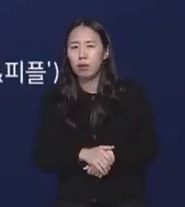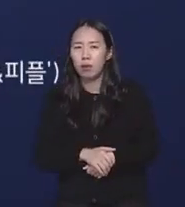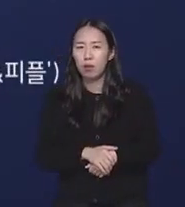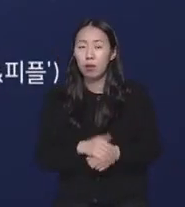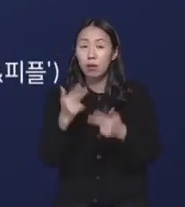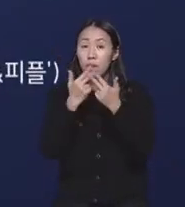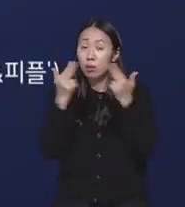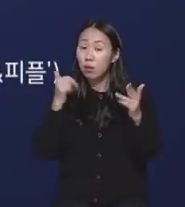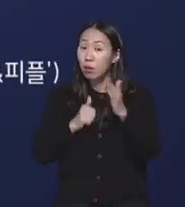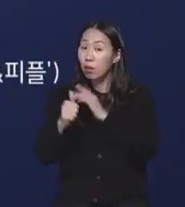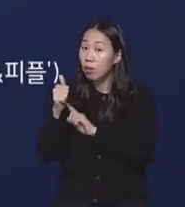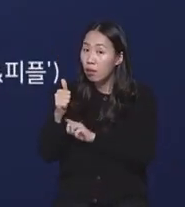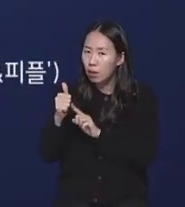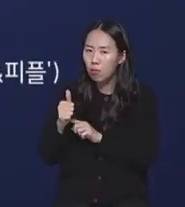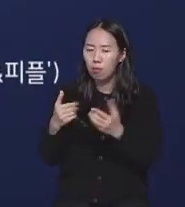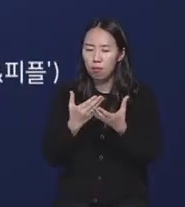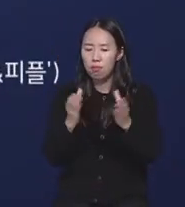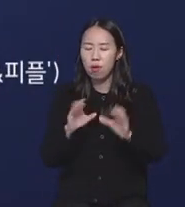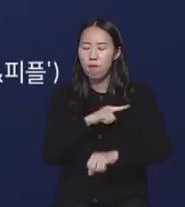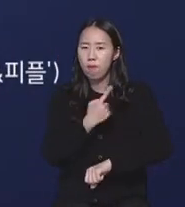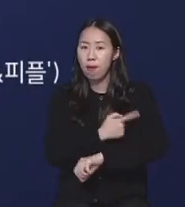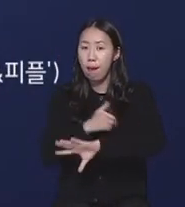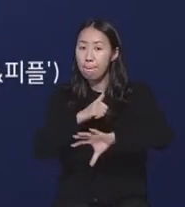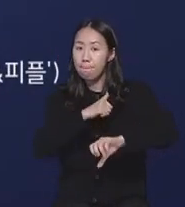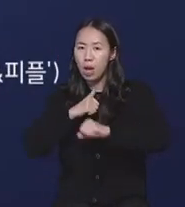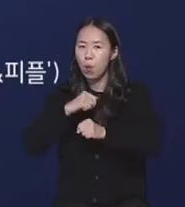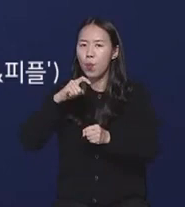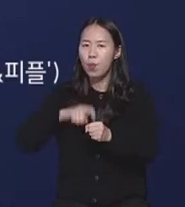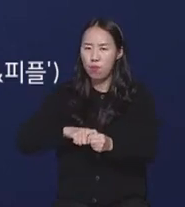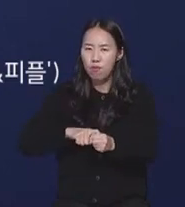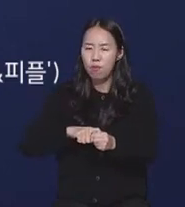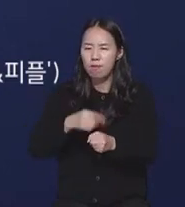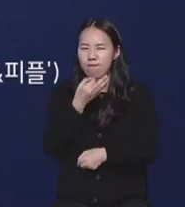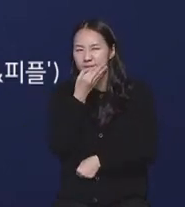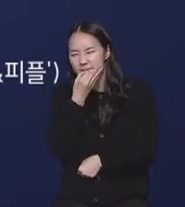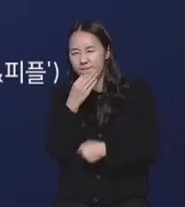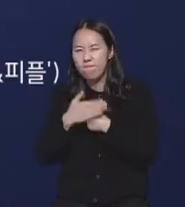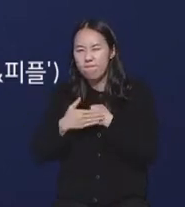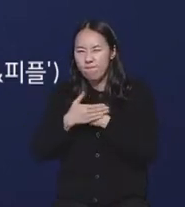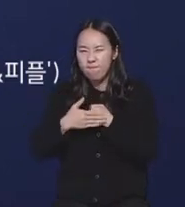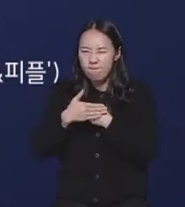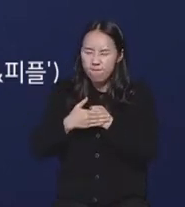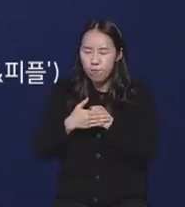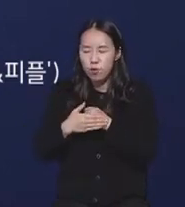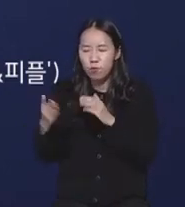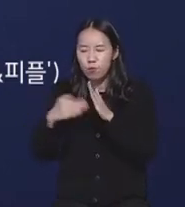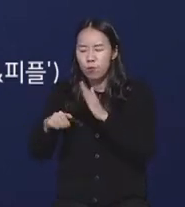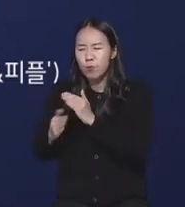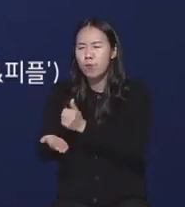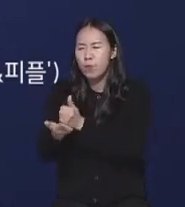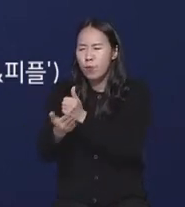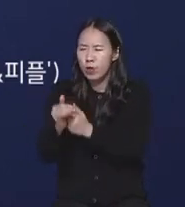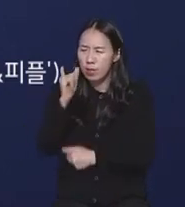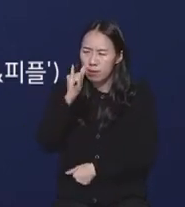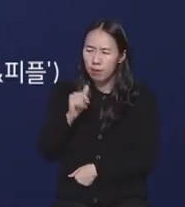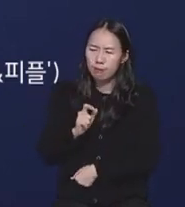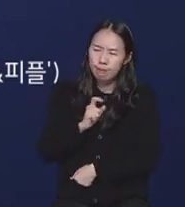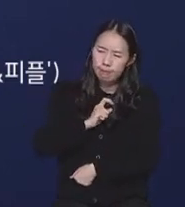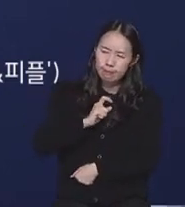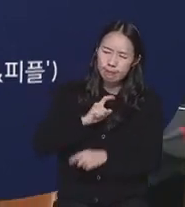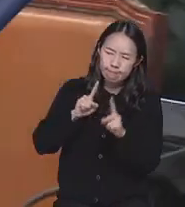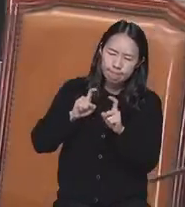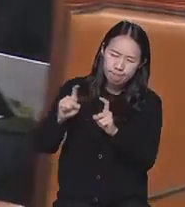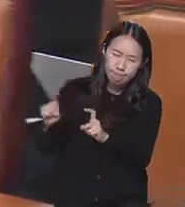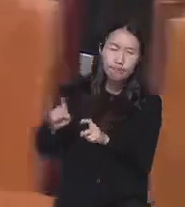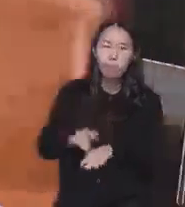대표가 당권을 완벽하게 장악하기 위해서 사심에 발동돼서 무슨 공천을 하고 있는 것이 아니냐는 의구심을 지금